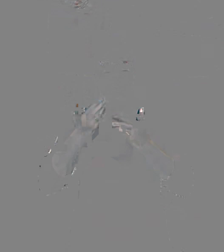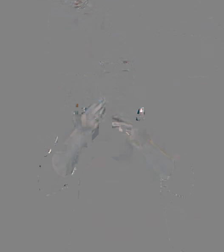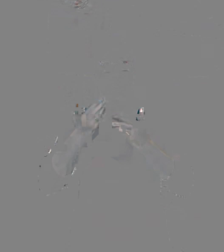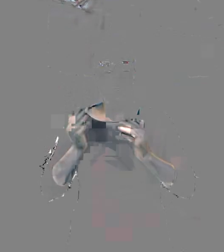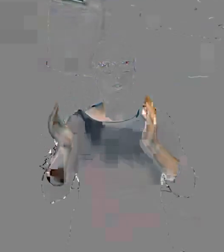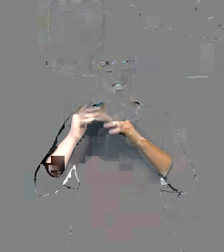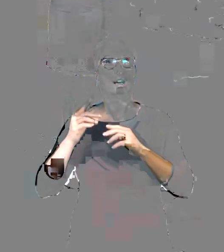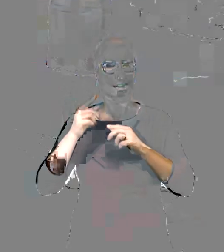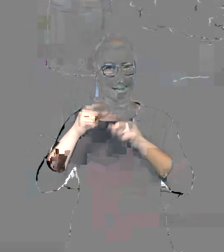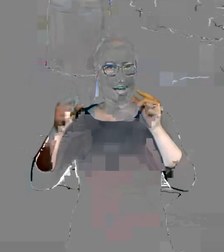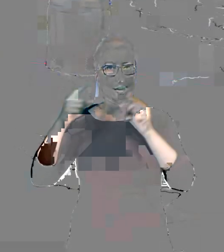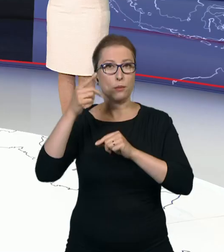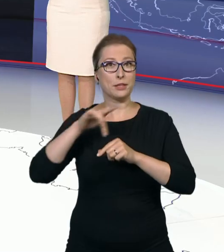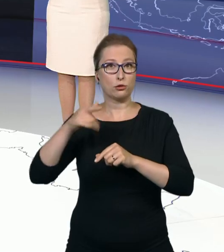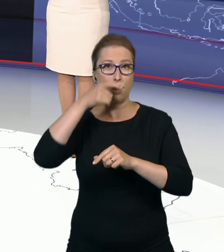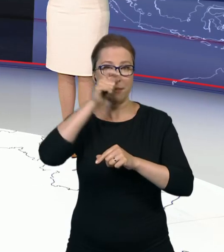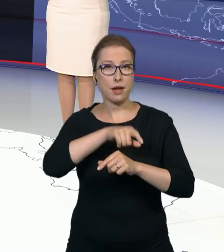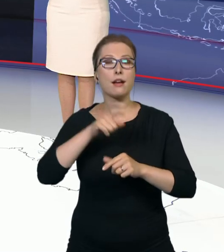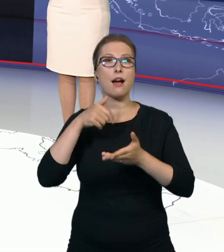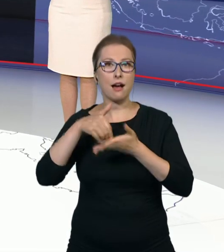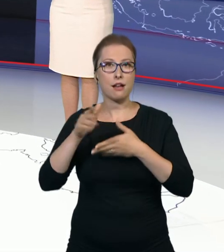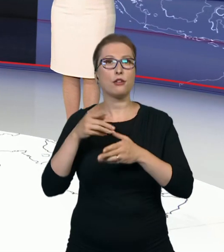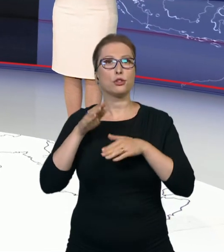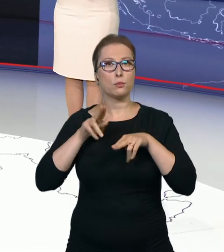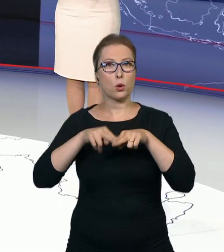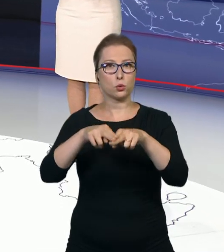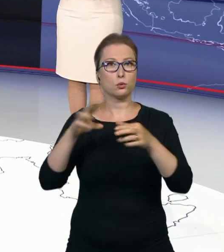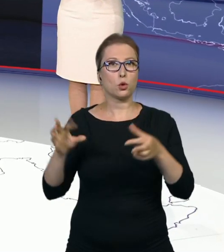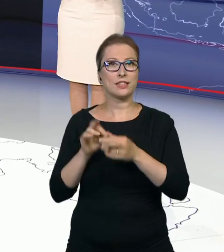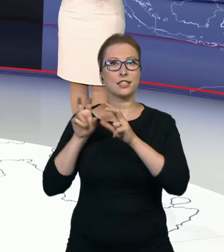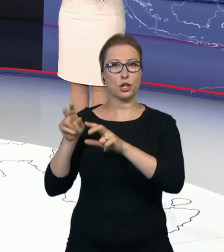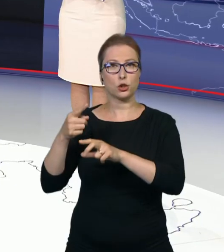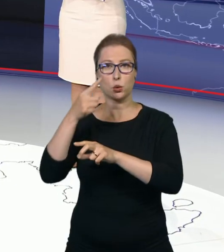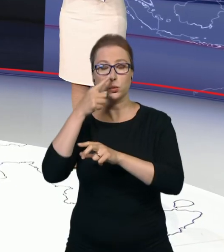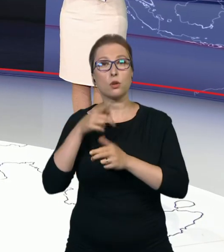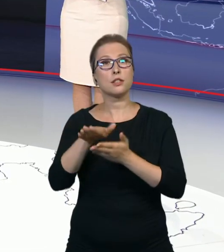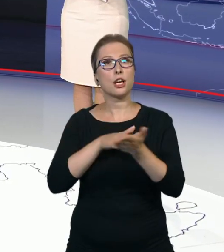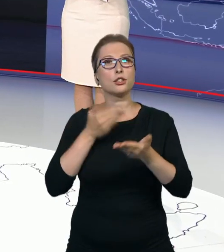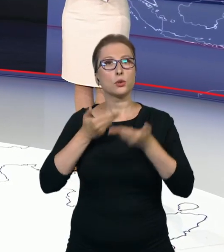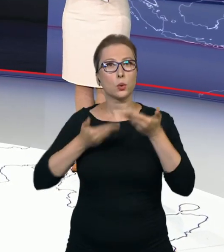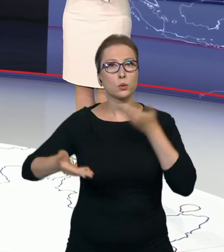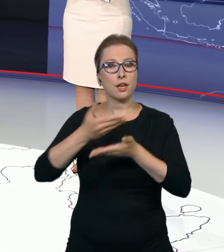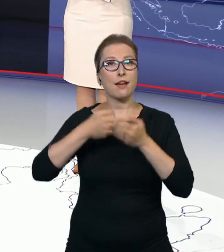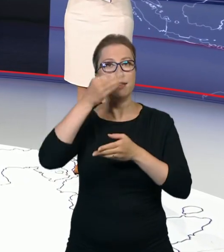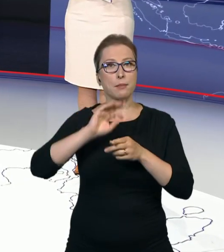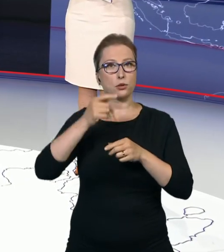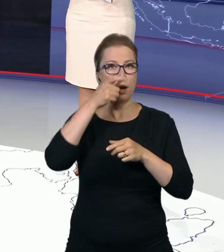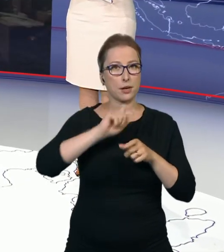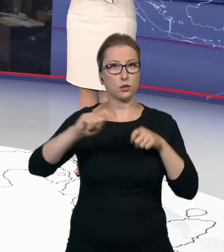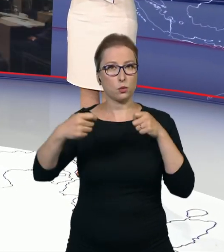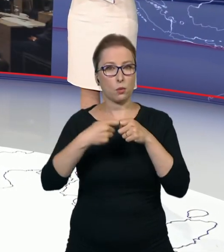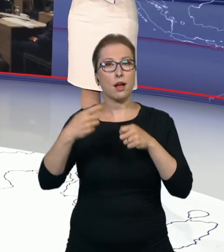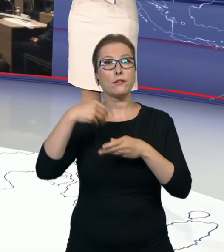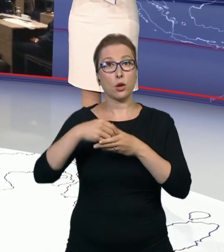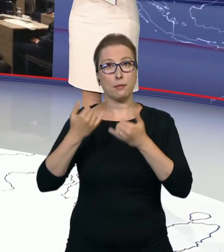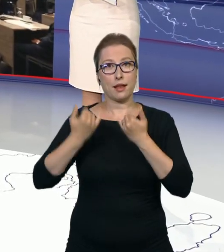NATO ve Washingtonu a další kroky, které mají odstrašit Rusko. Na okraji zchůzky se Spojené státy dohodly s Německem, že v této zemi v